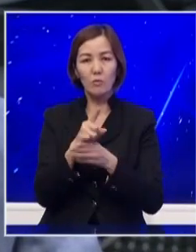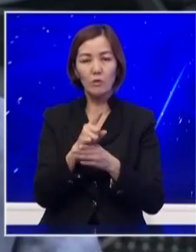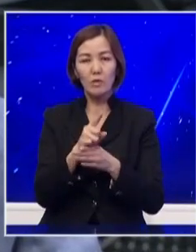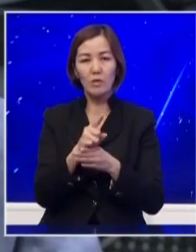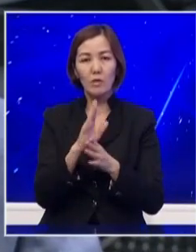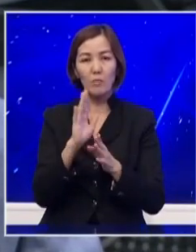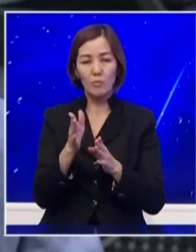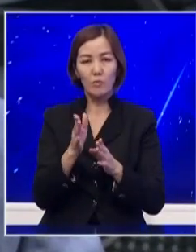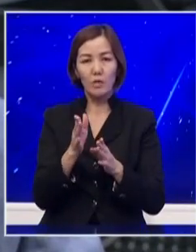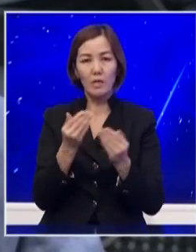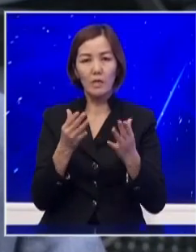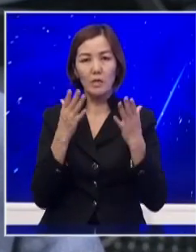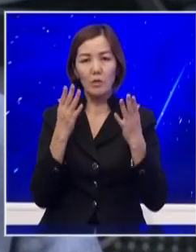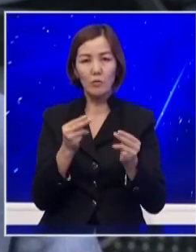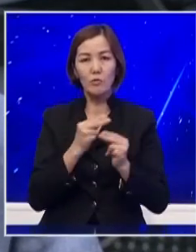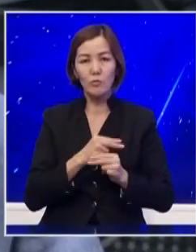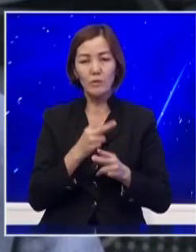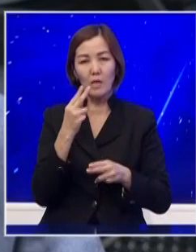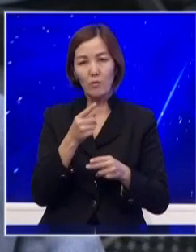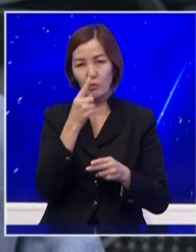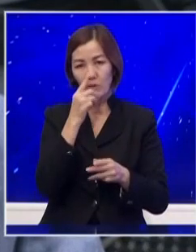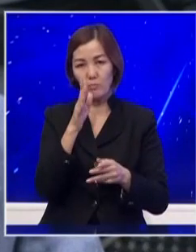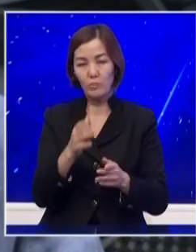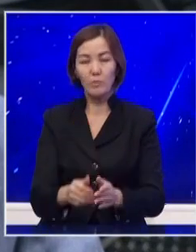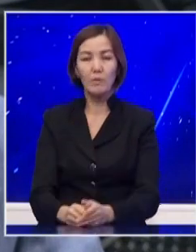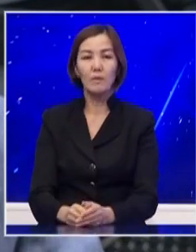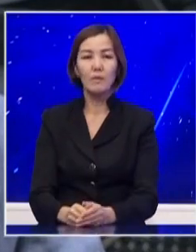өз мойындарын алды. Қазіргі кезде жұмыстар аяқталуға жақын.